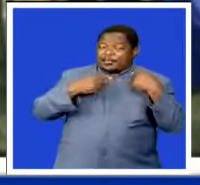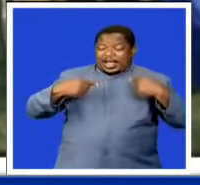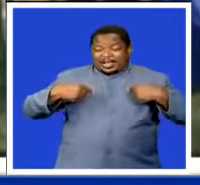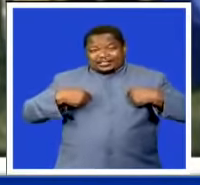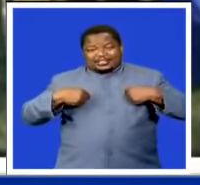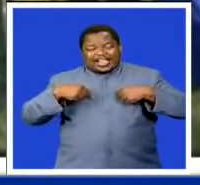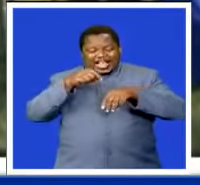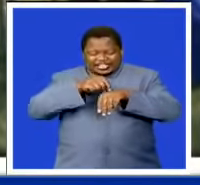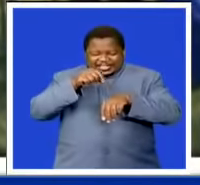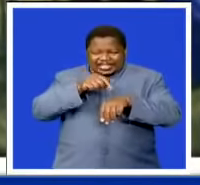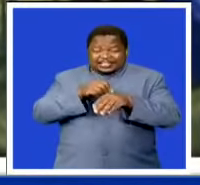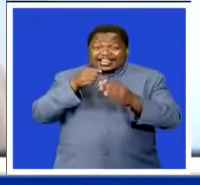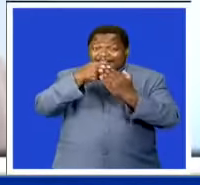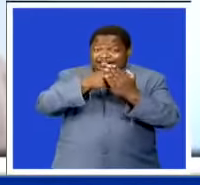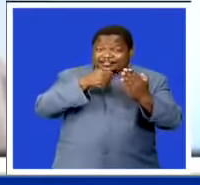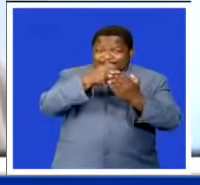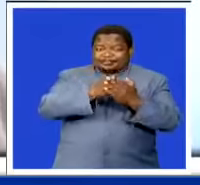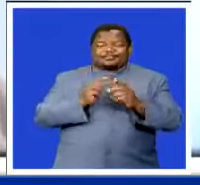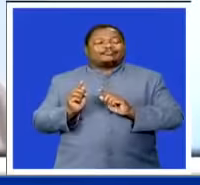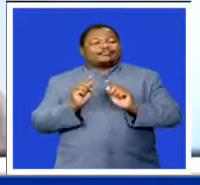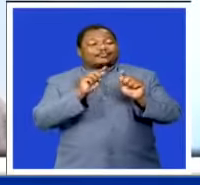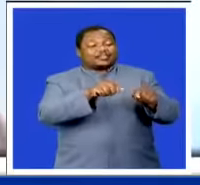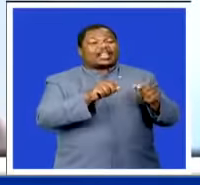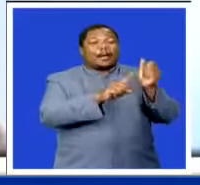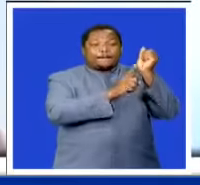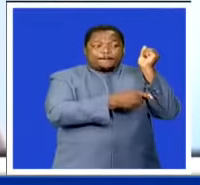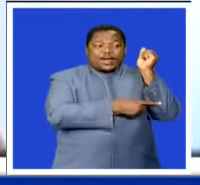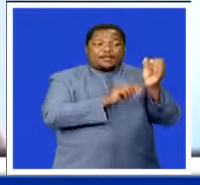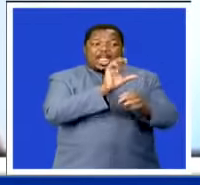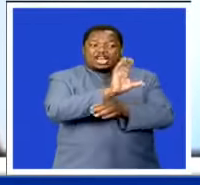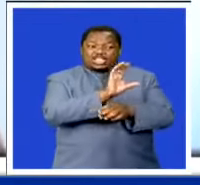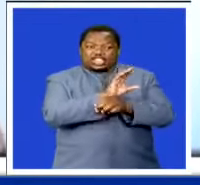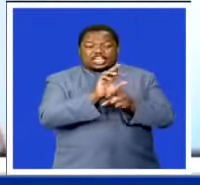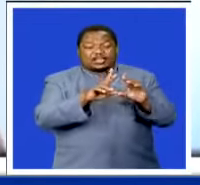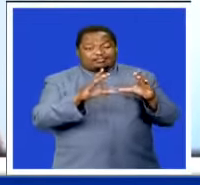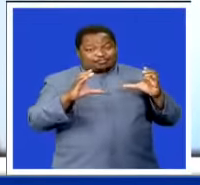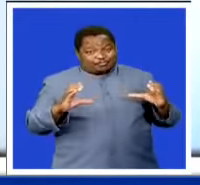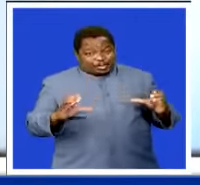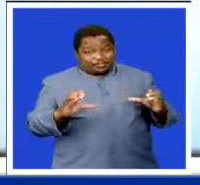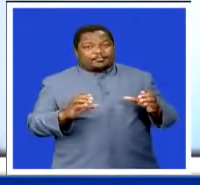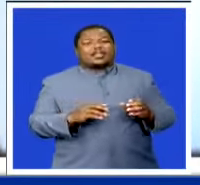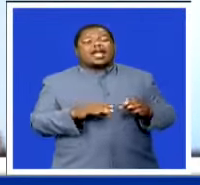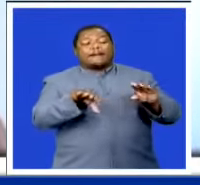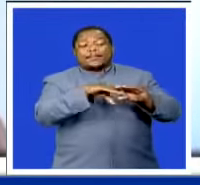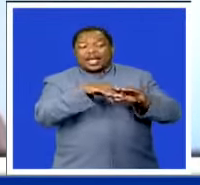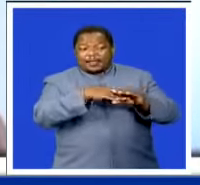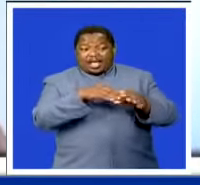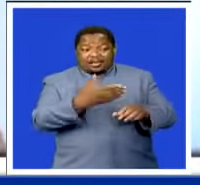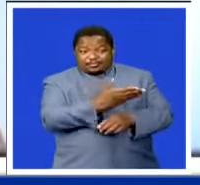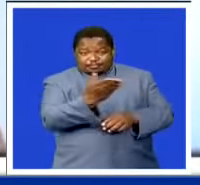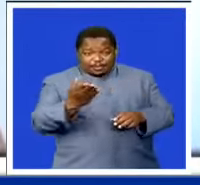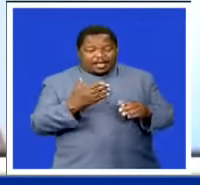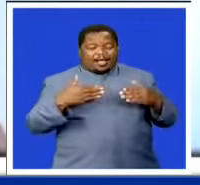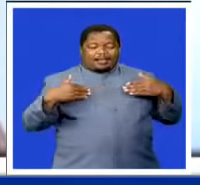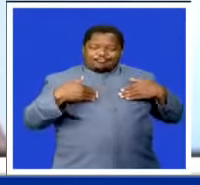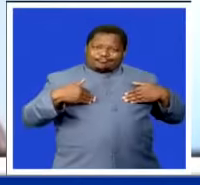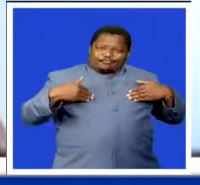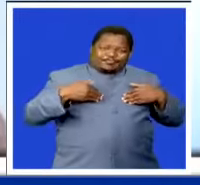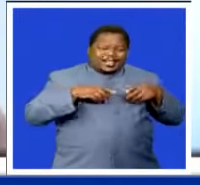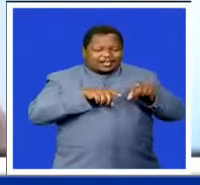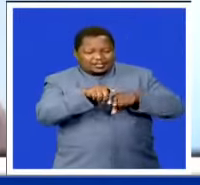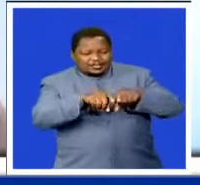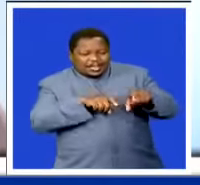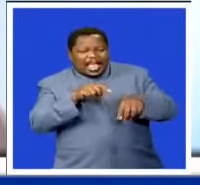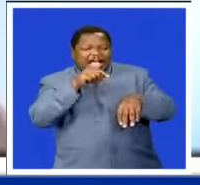kuleli bandla ukuthi bete yini lesifo. Zinhle enzinisa walenhlangano ukuthi bayathokota kubona eMaswati